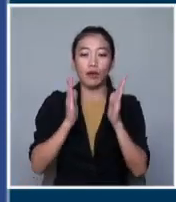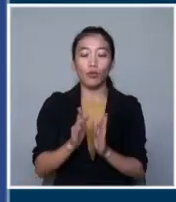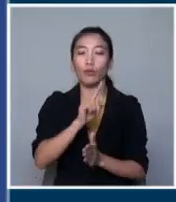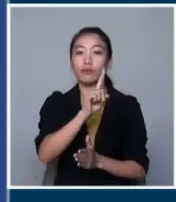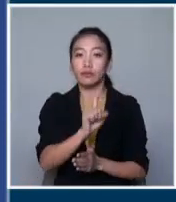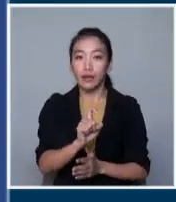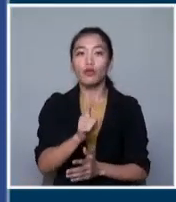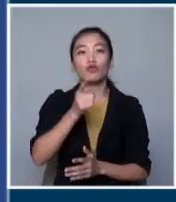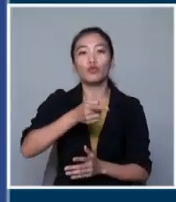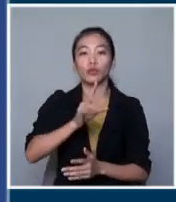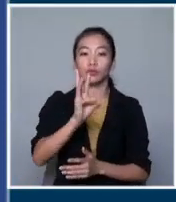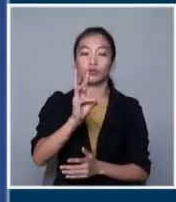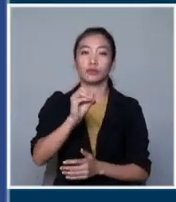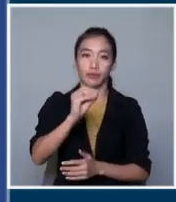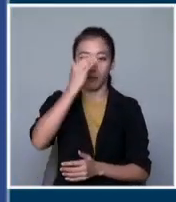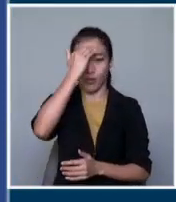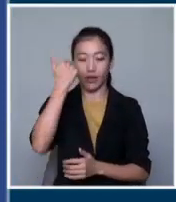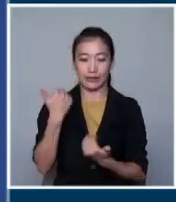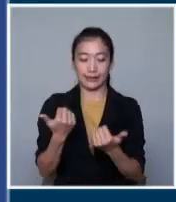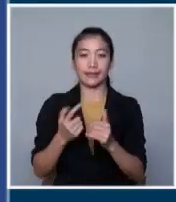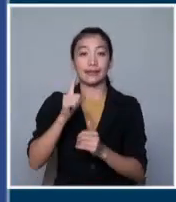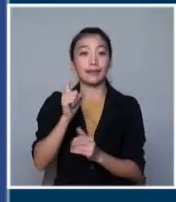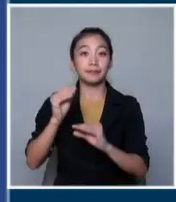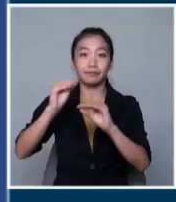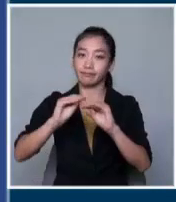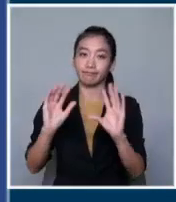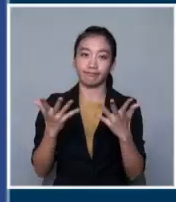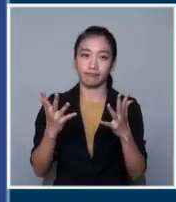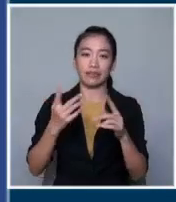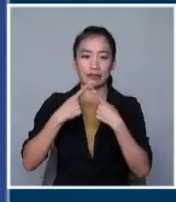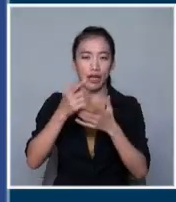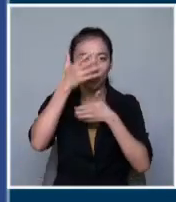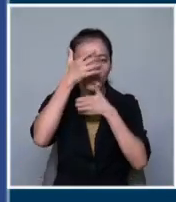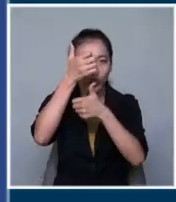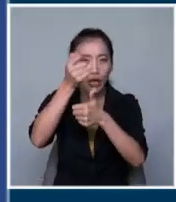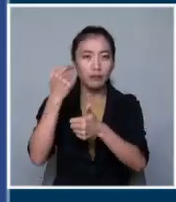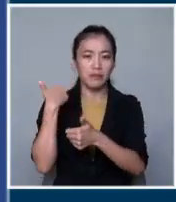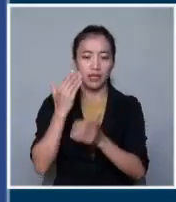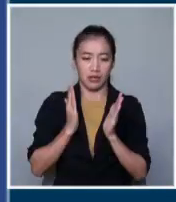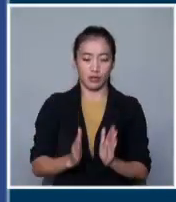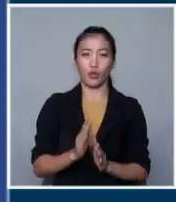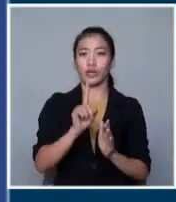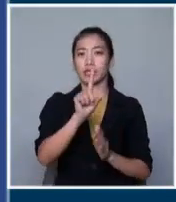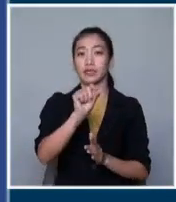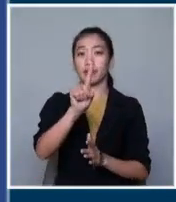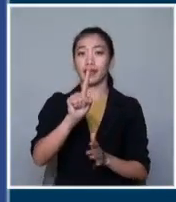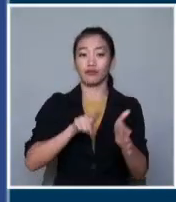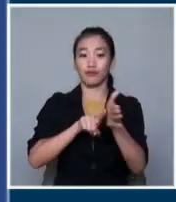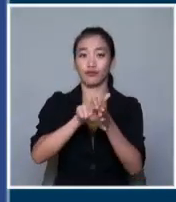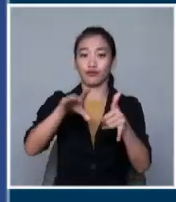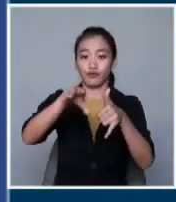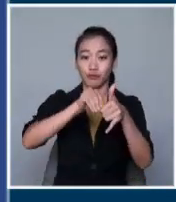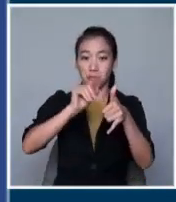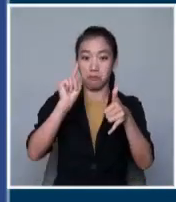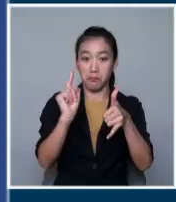ที่ครับอยู่ที่ 60รายนะครับเพราะว่าไม่มีผู้เสียชีวิตเพิ่มเติมนะสนใจตรงที่ว่า 21รายที่พบในวันนี้เดิน